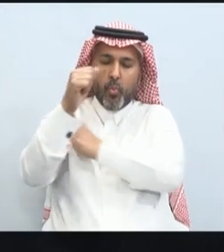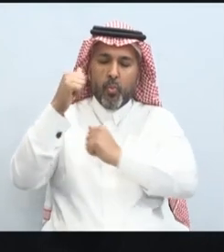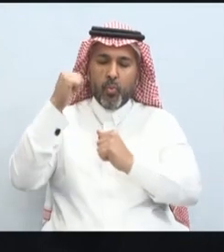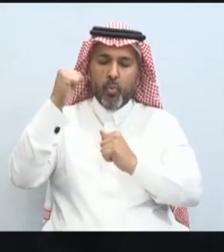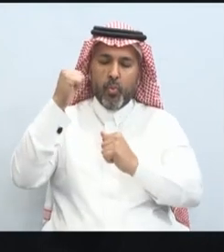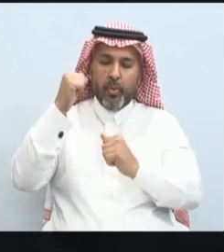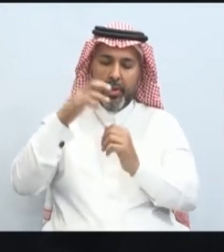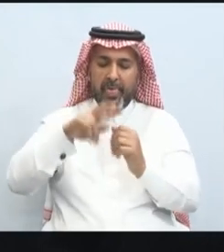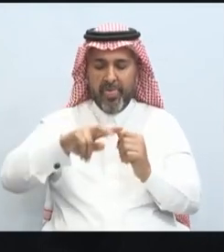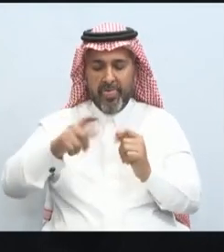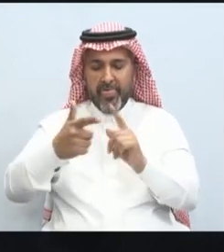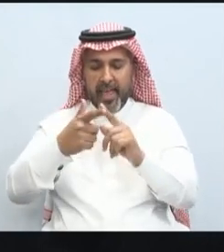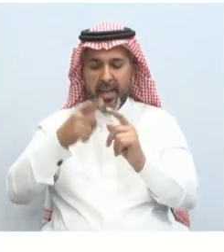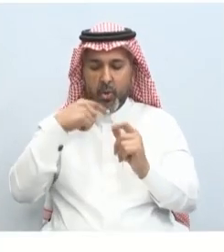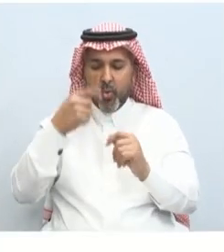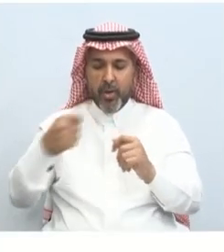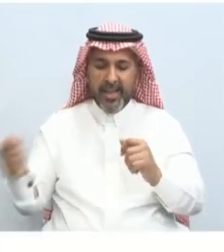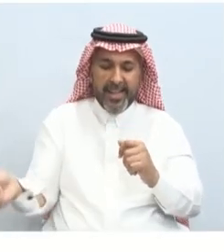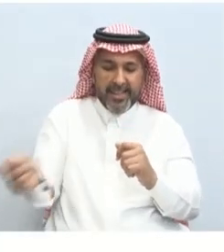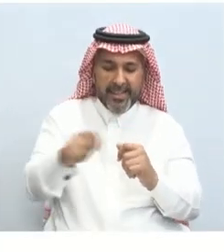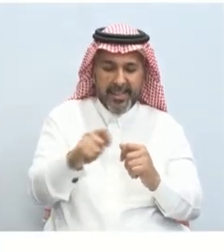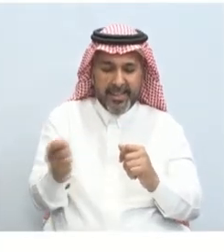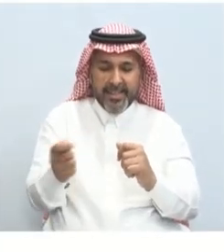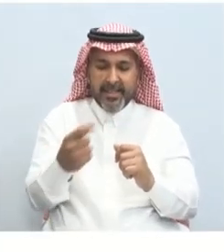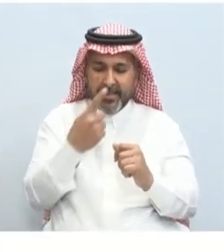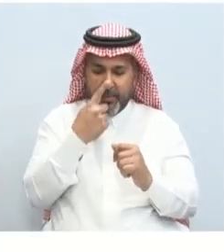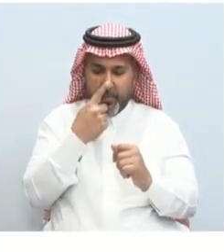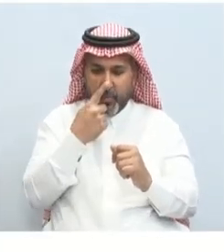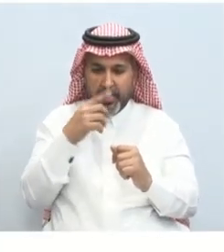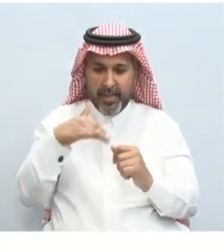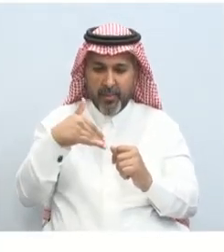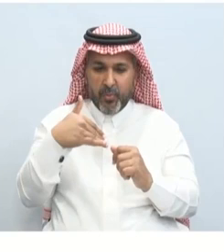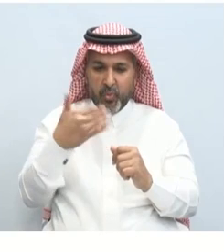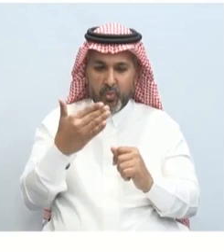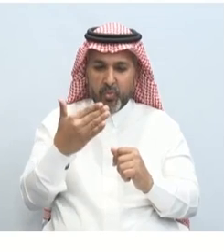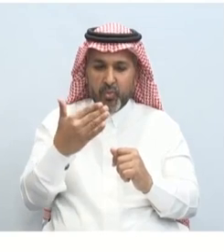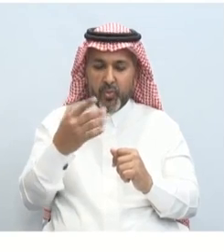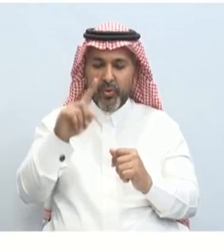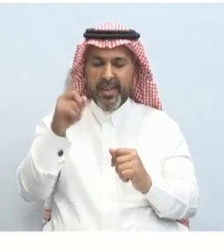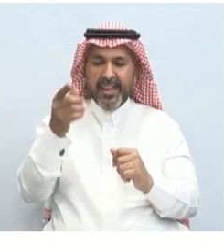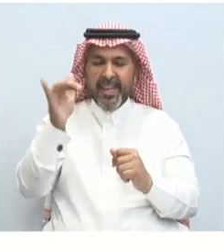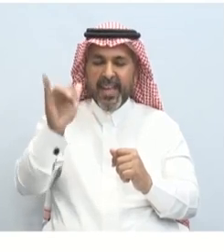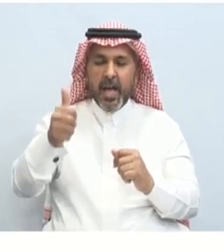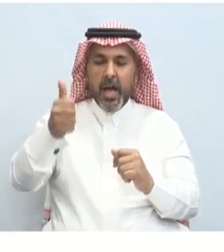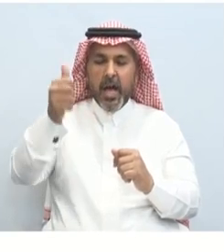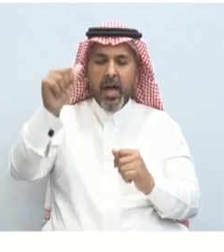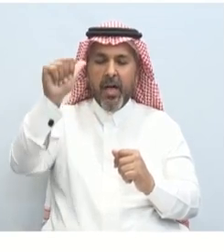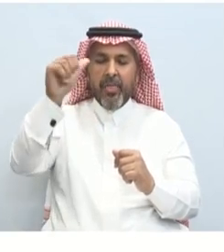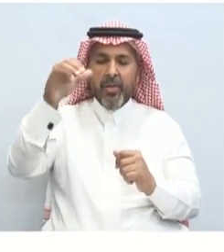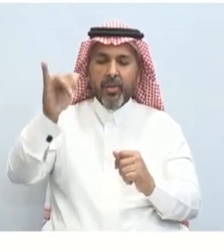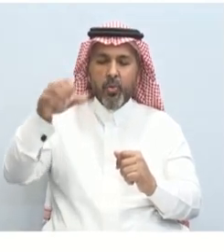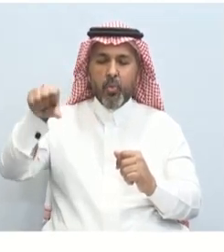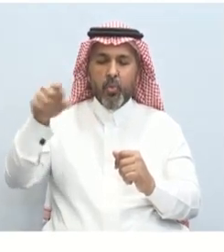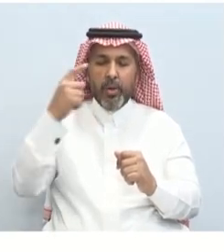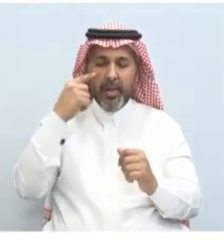صادقه بالطبع بالطبع لا يترتب عليه التوصل الى نتيجه والسبب الان ناتي